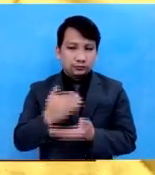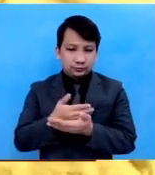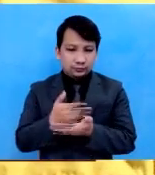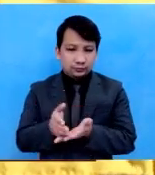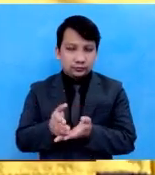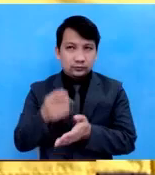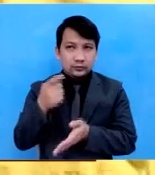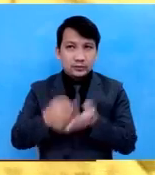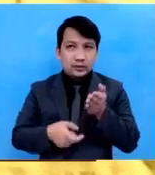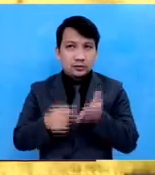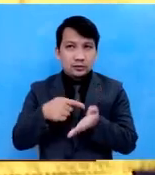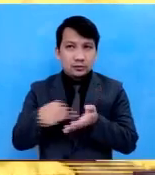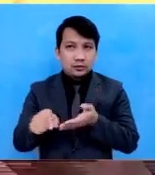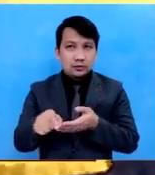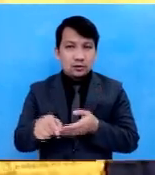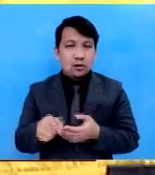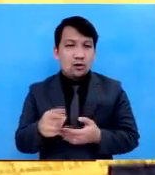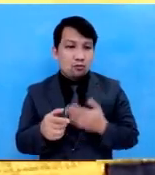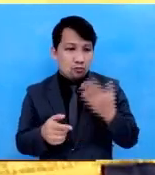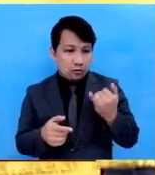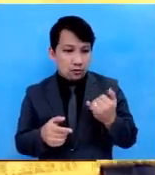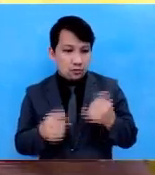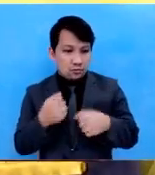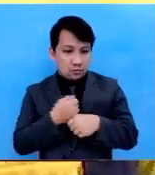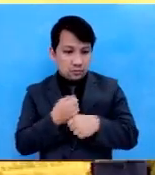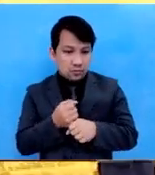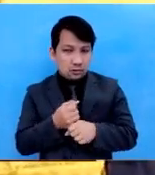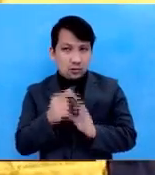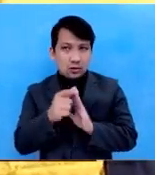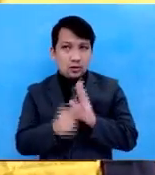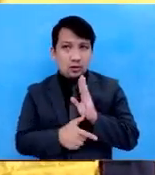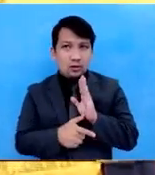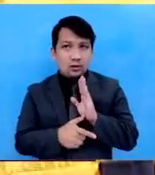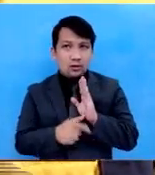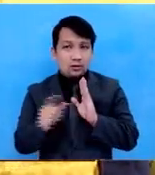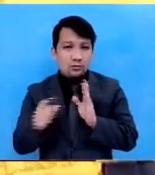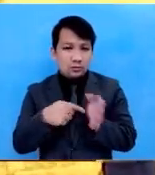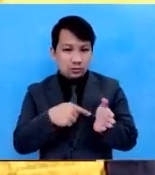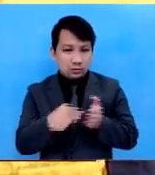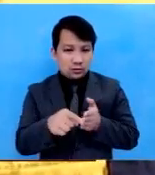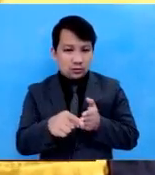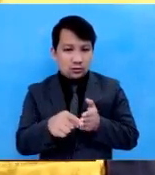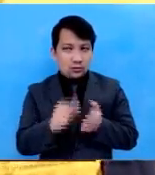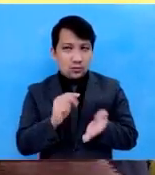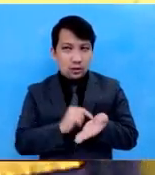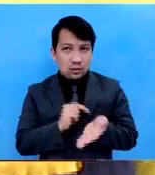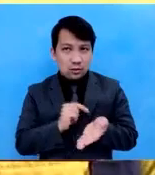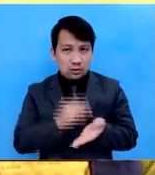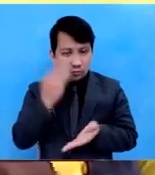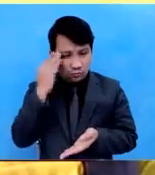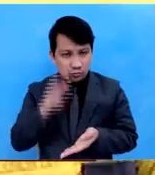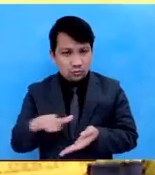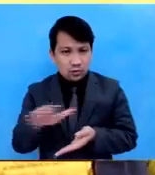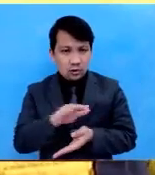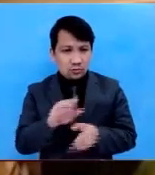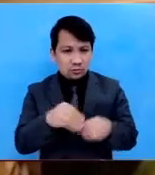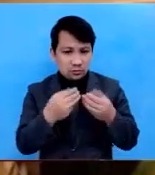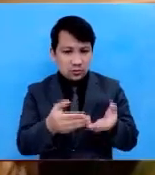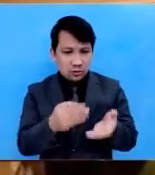taxpayers. Ngayon, gumawa sila ng batas na para sa mga nurses, bigay nila sa nurses